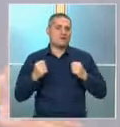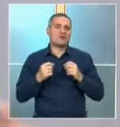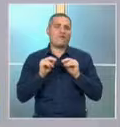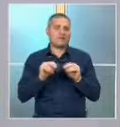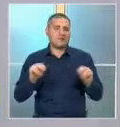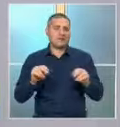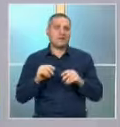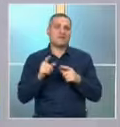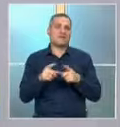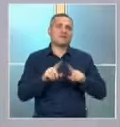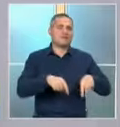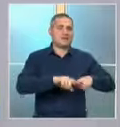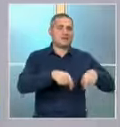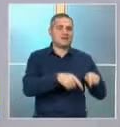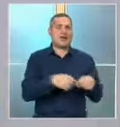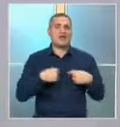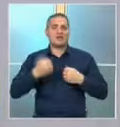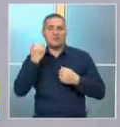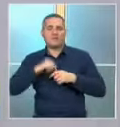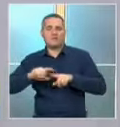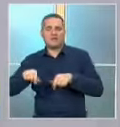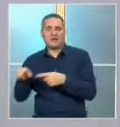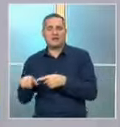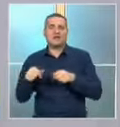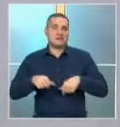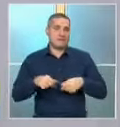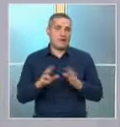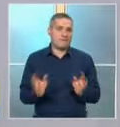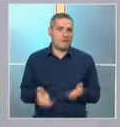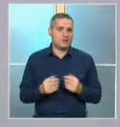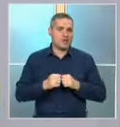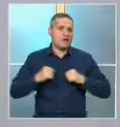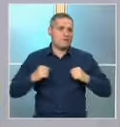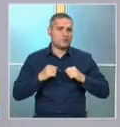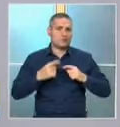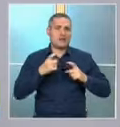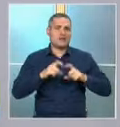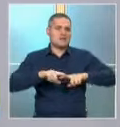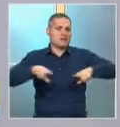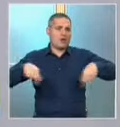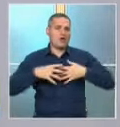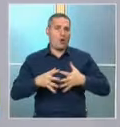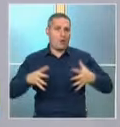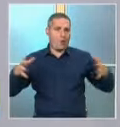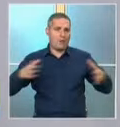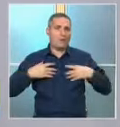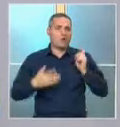нали, вие ще сте в тази стая, ние ще ползваме залата, много трудно. Сега вече и физкултурния салон е голям, има как да се раздели, двама